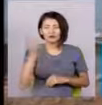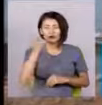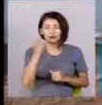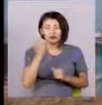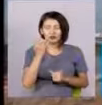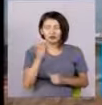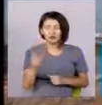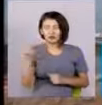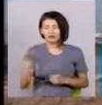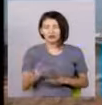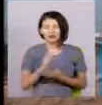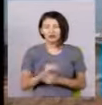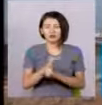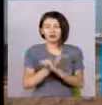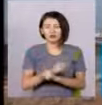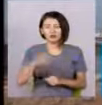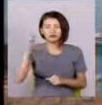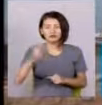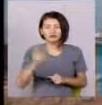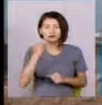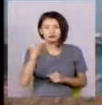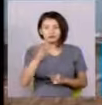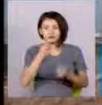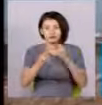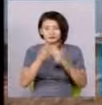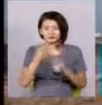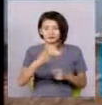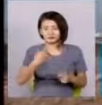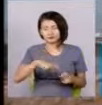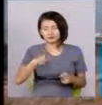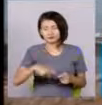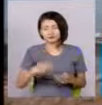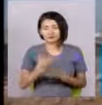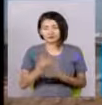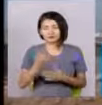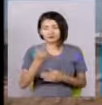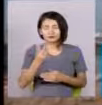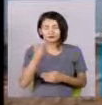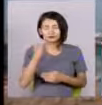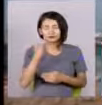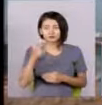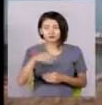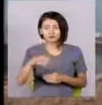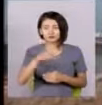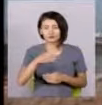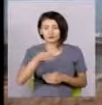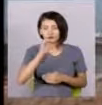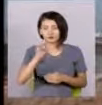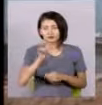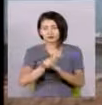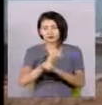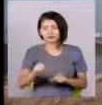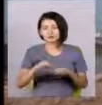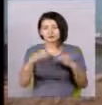айдынына демалуға келгенде ең бастысы қауіпсіздікті қарау керек. Және ішімдік ішпеу керек. Тек қана рұқсат